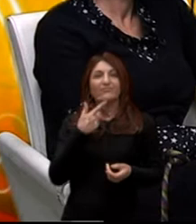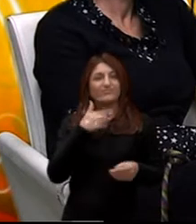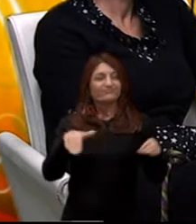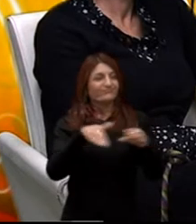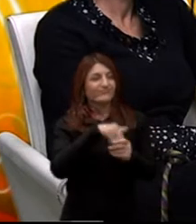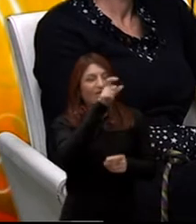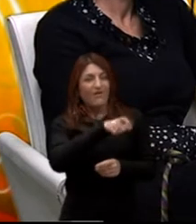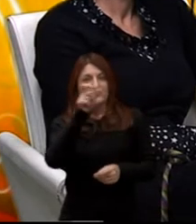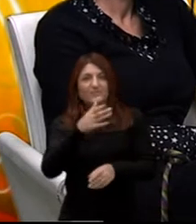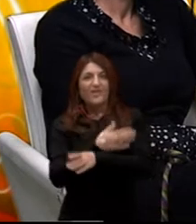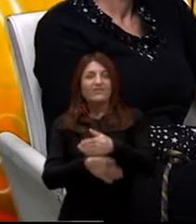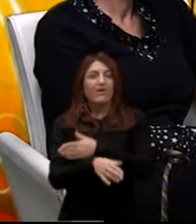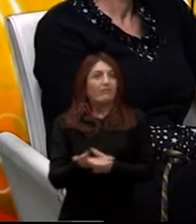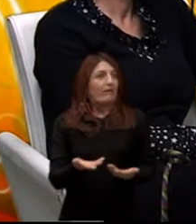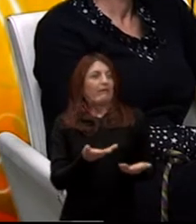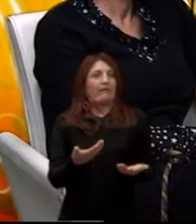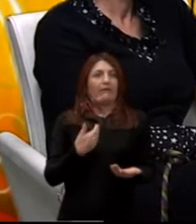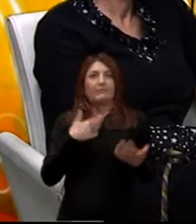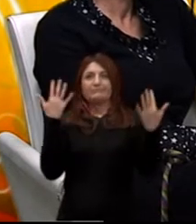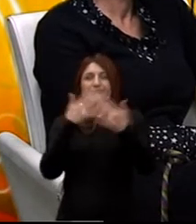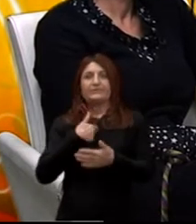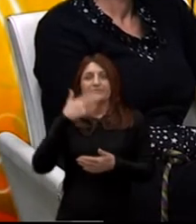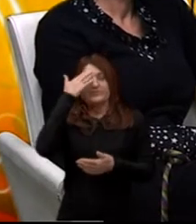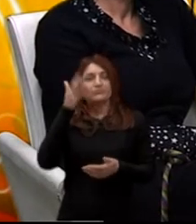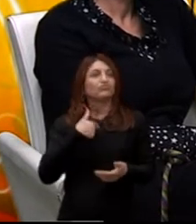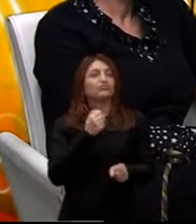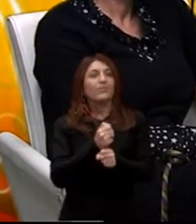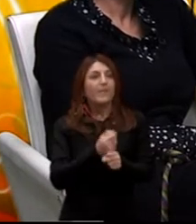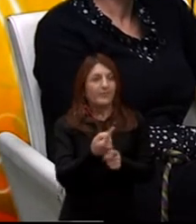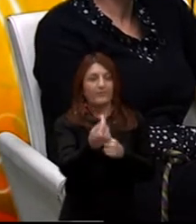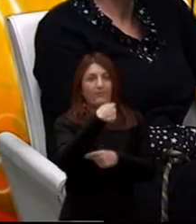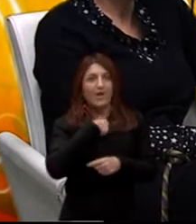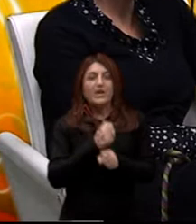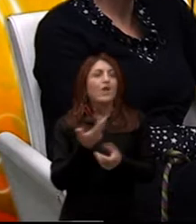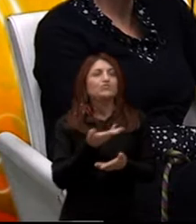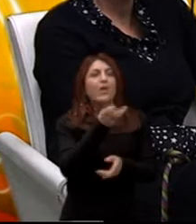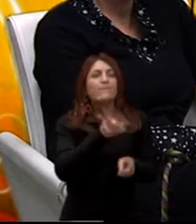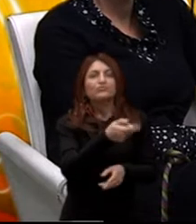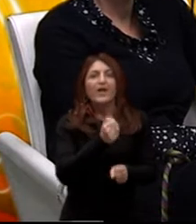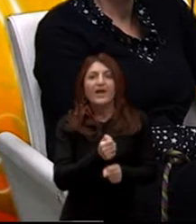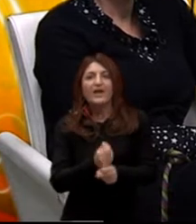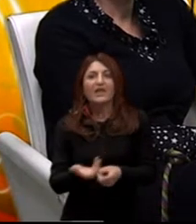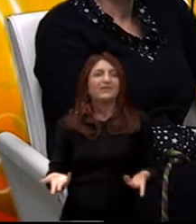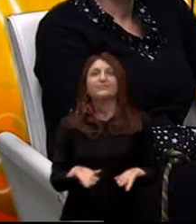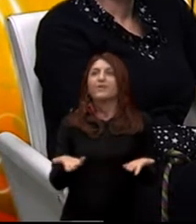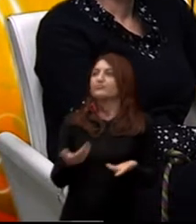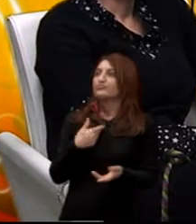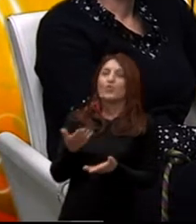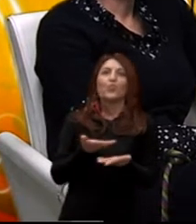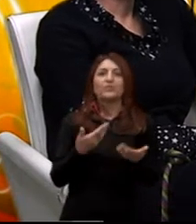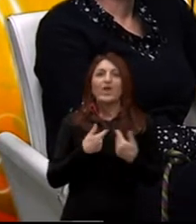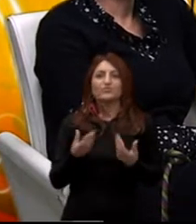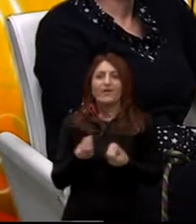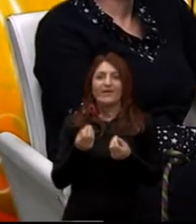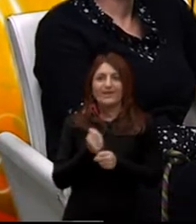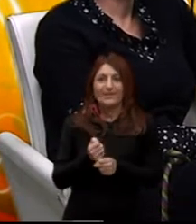sa takvom osobom kada njima dođe na posao, kud bi, kak će se s njom obhoditi, gledati i tako dalje. I smatrali smo jako